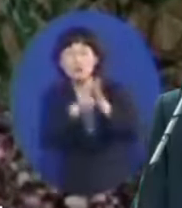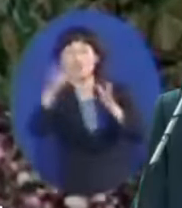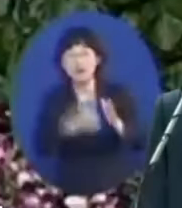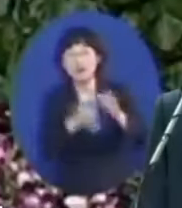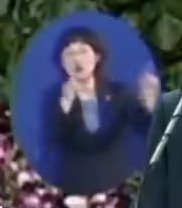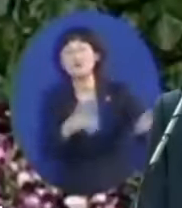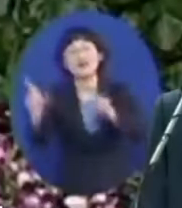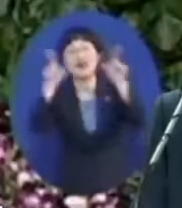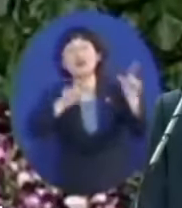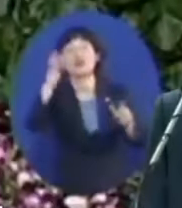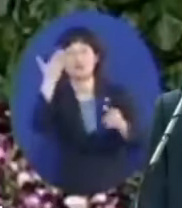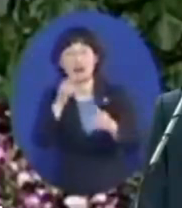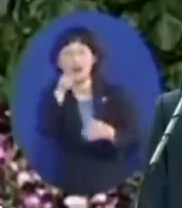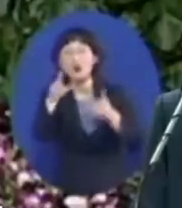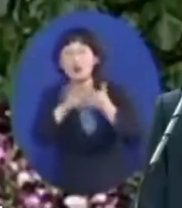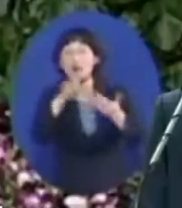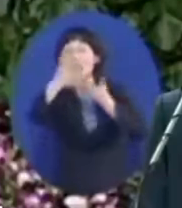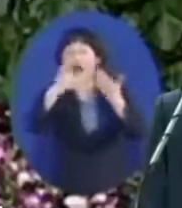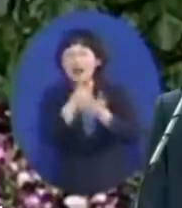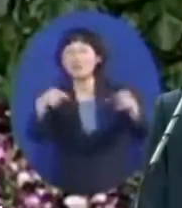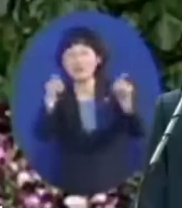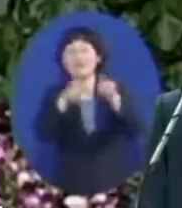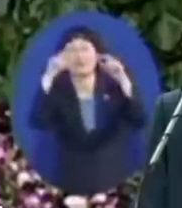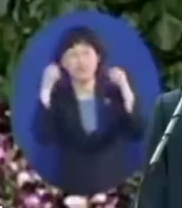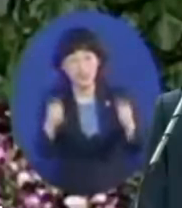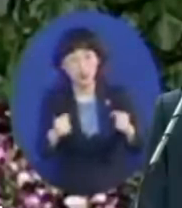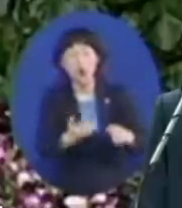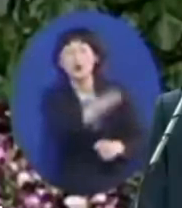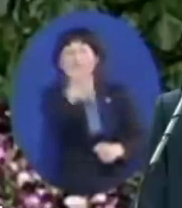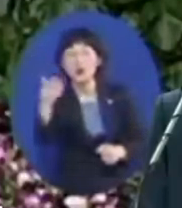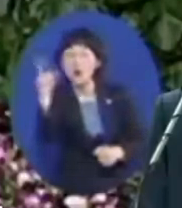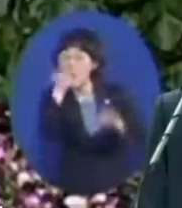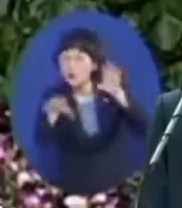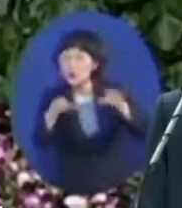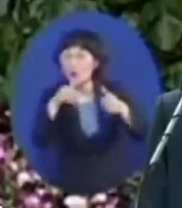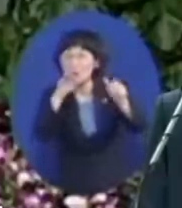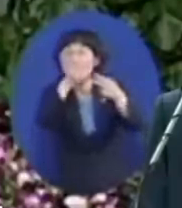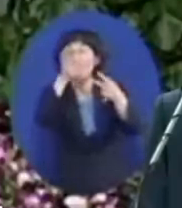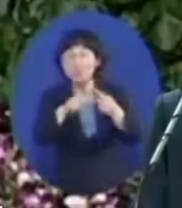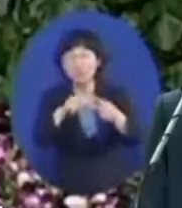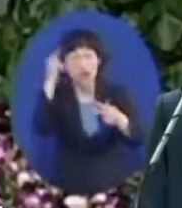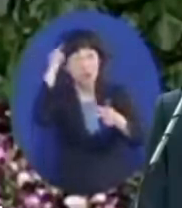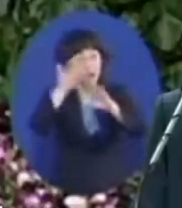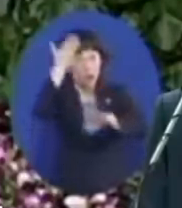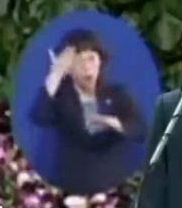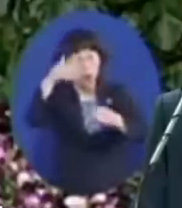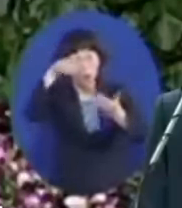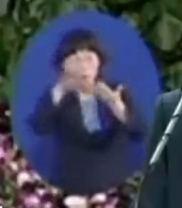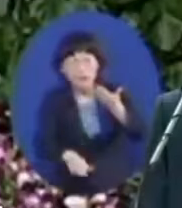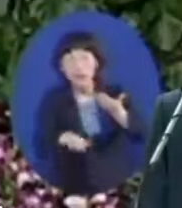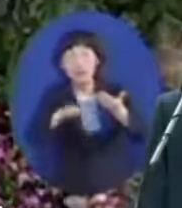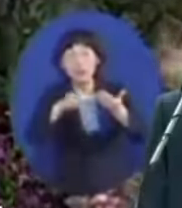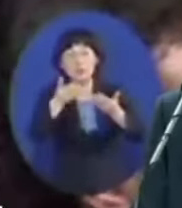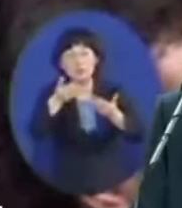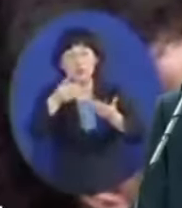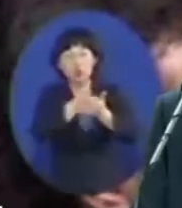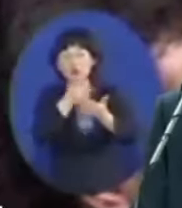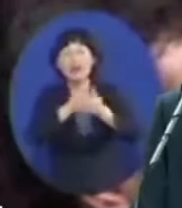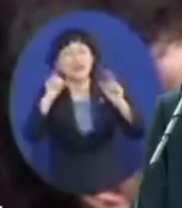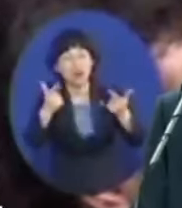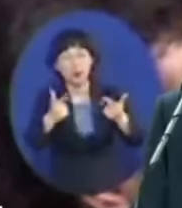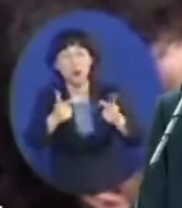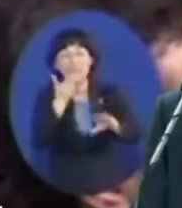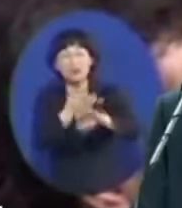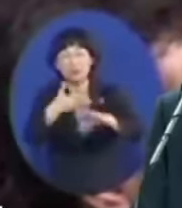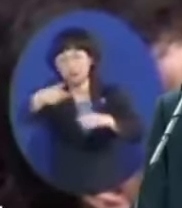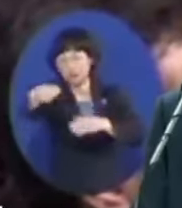살아야 되는 것입니다. 그러면 하나님이 같이 계시고 여러분은 어느 곳에 가나 머리가 되고 꼬리 되지 않고 위에 있고 아래 내려가지 않고 남에게 꾸어질 줄도 꾸지